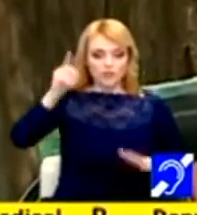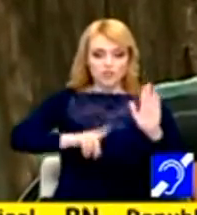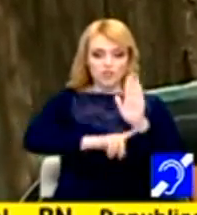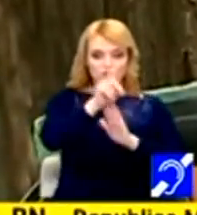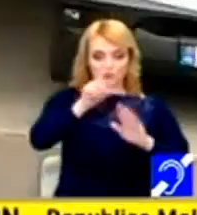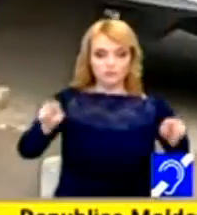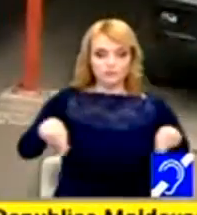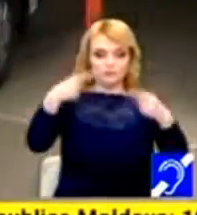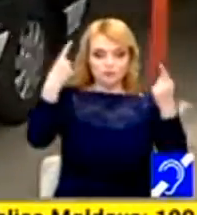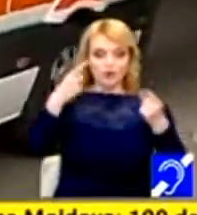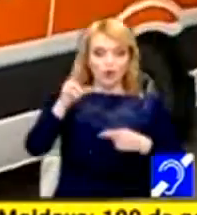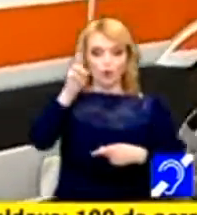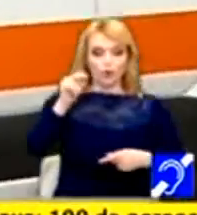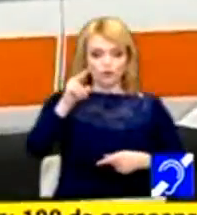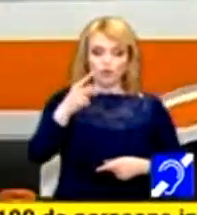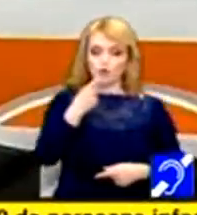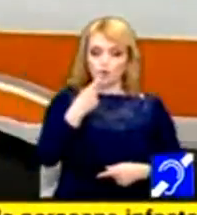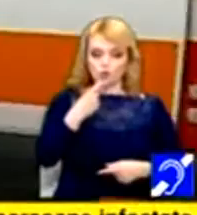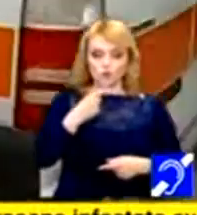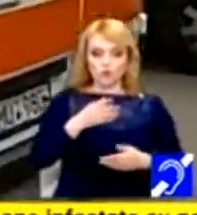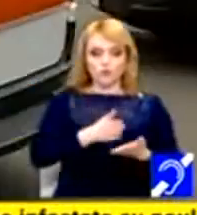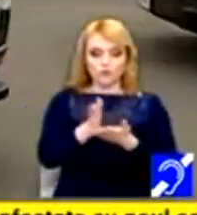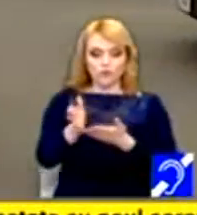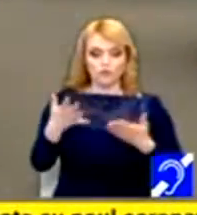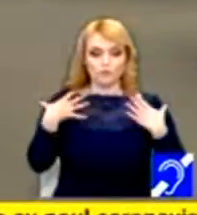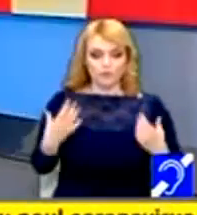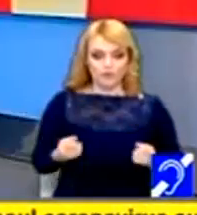fi instituit cod roșu în sănătate publică.